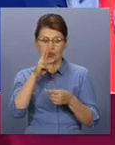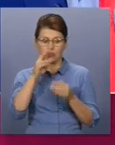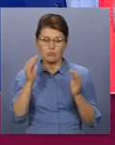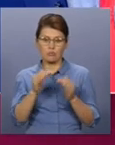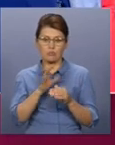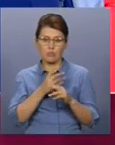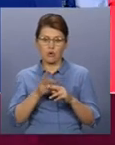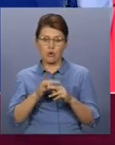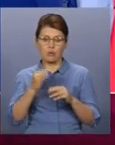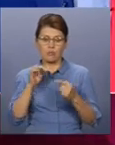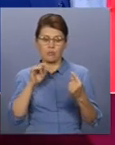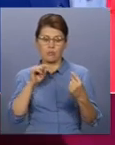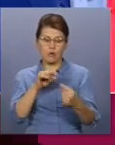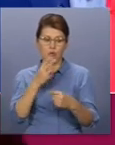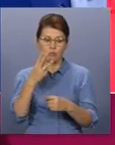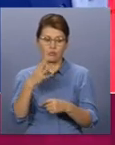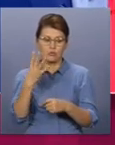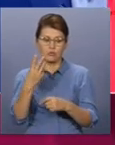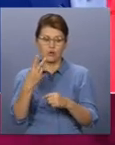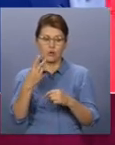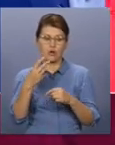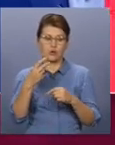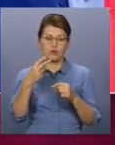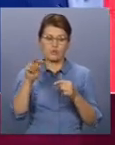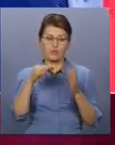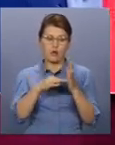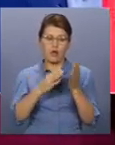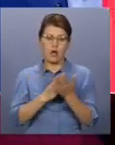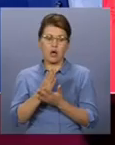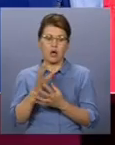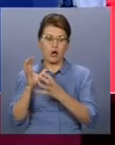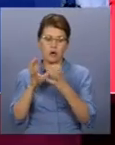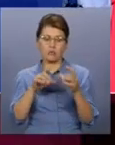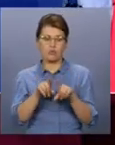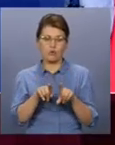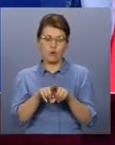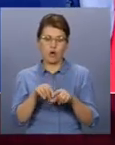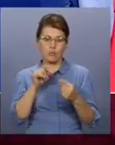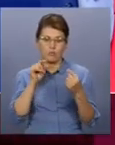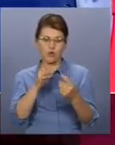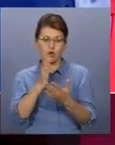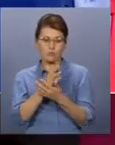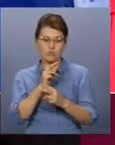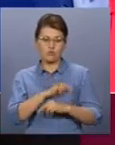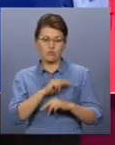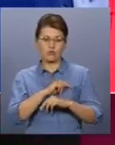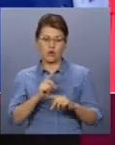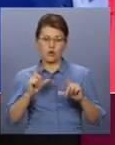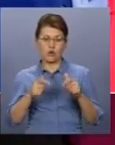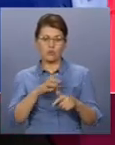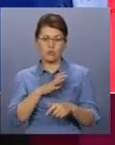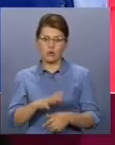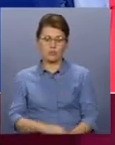болады. Соған наразы болған 34-29 бағыттағы автобус жүргізушілері қарсылық танытып жұмысқа шықпай